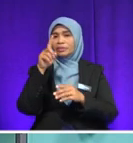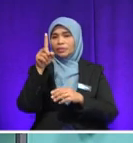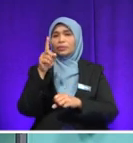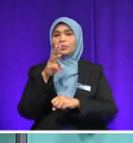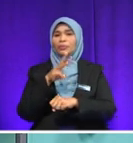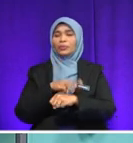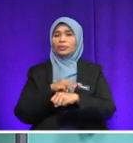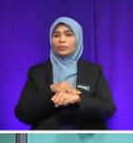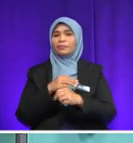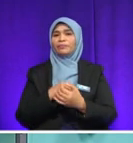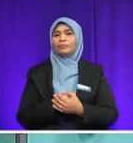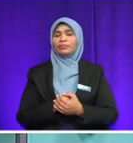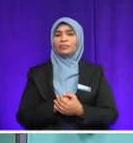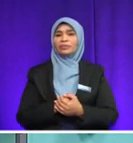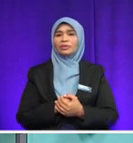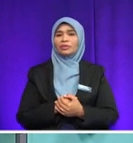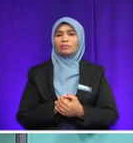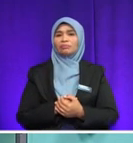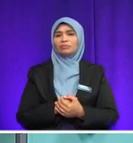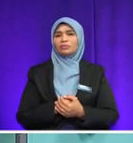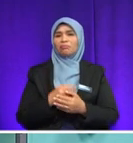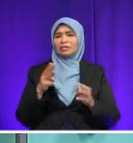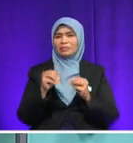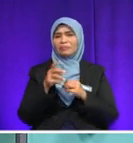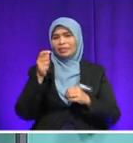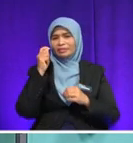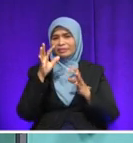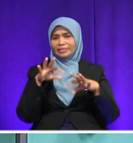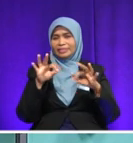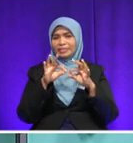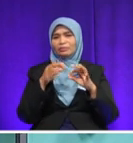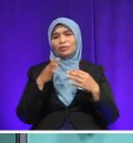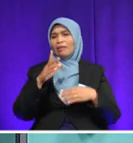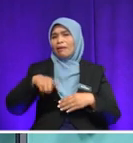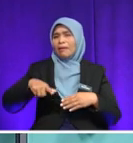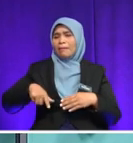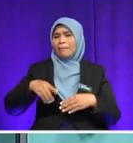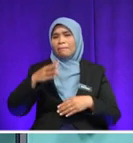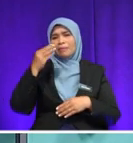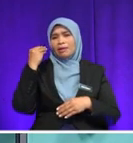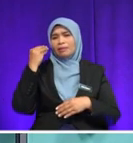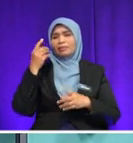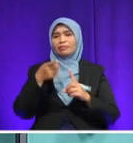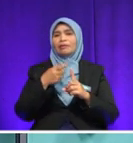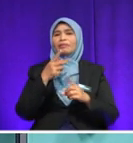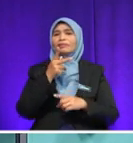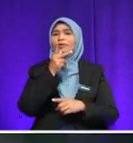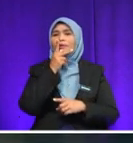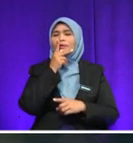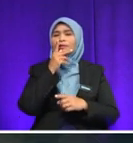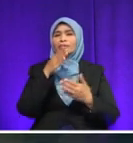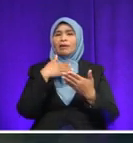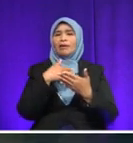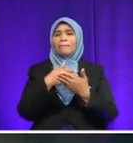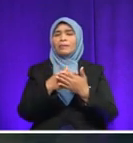masih SMP tersebut tadilah alay dah lewat dengan gamenya balik daripada saya bisa contoh dari kendang sampai